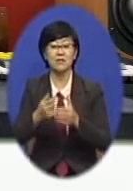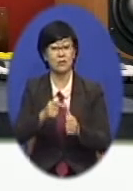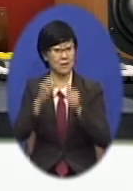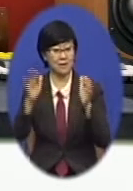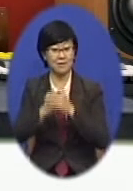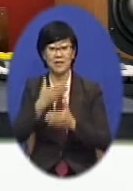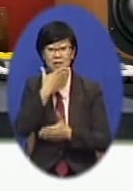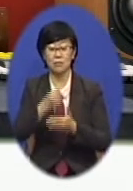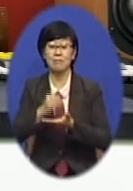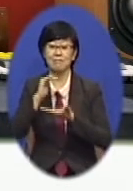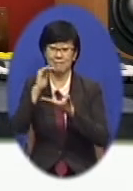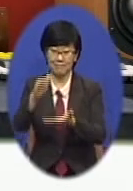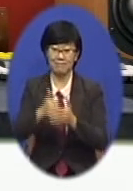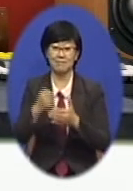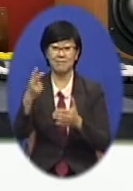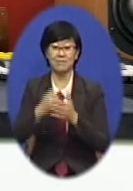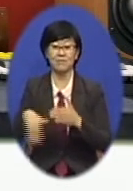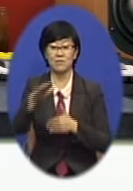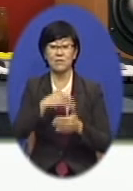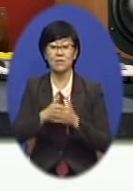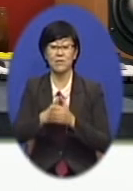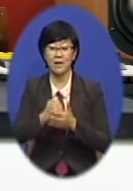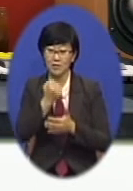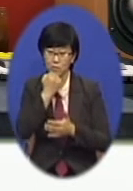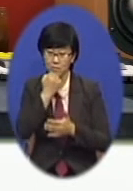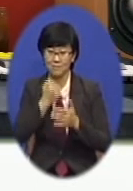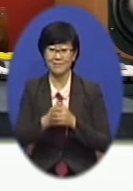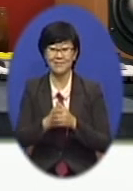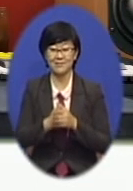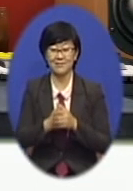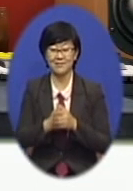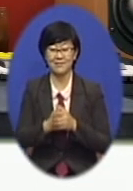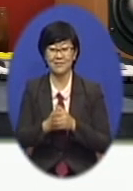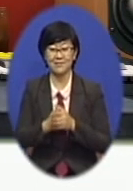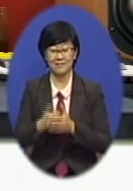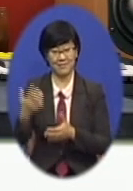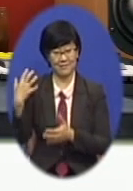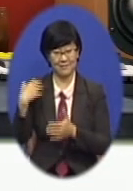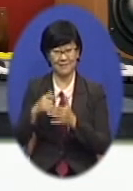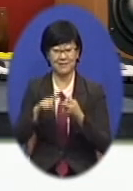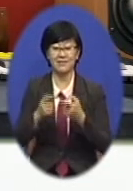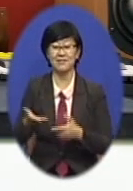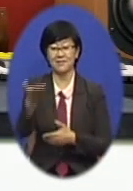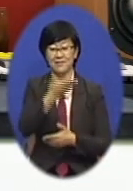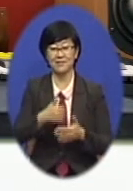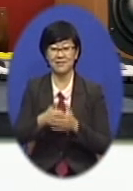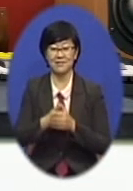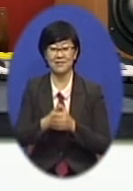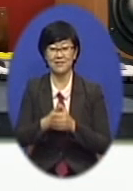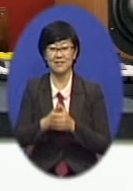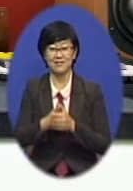우리가 행복을 전달하고 저희가 이렇게 웃으면서 이렇게 진행을 하는 것도 여러분들에게